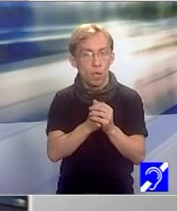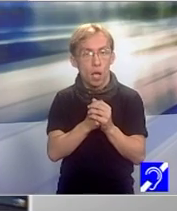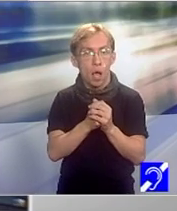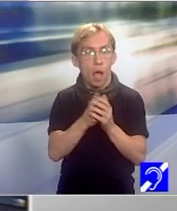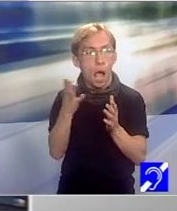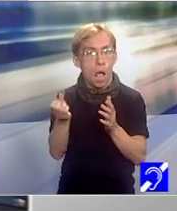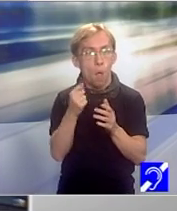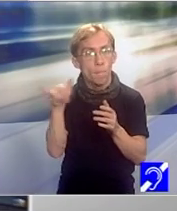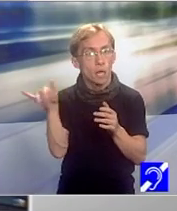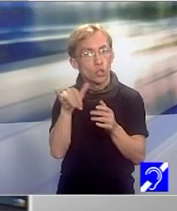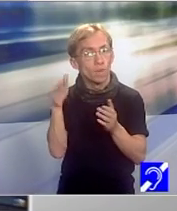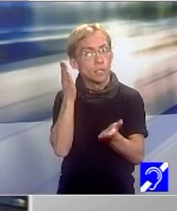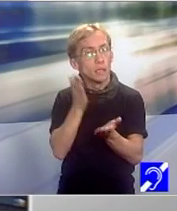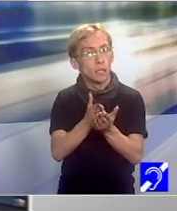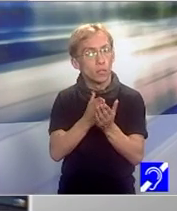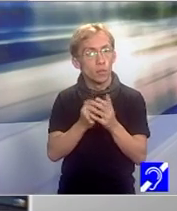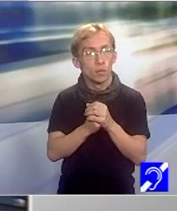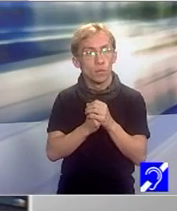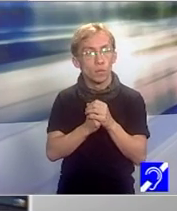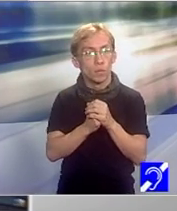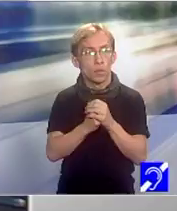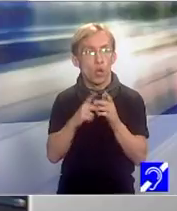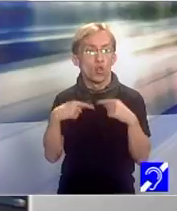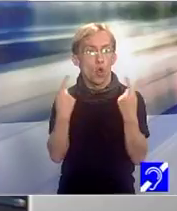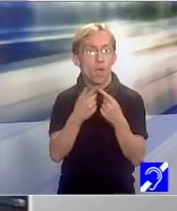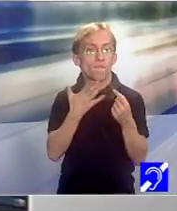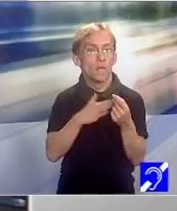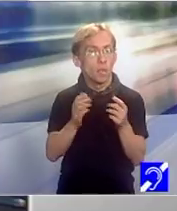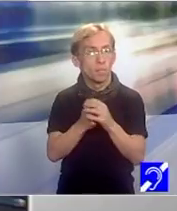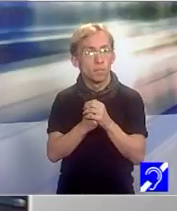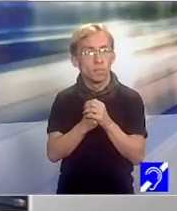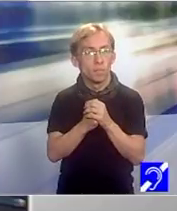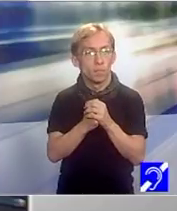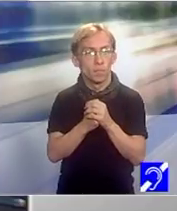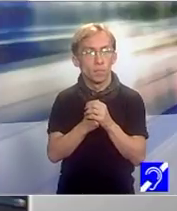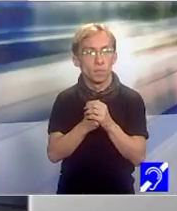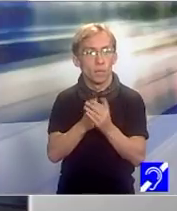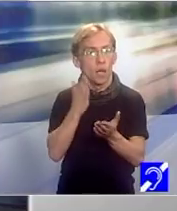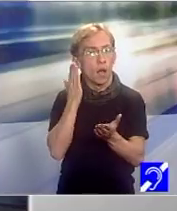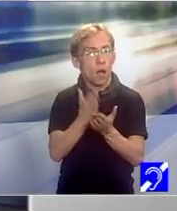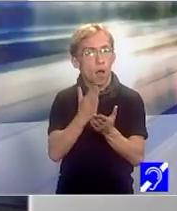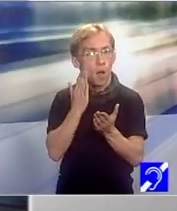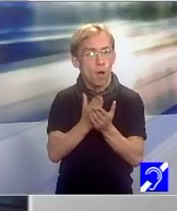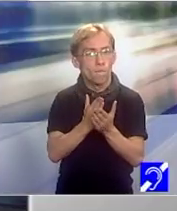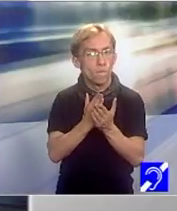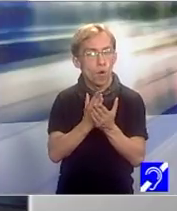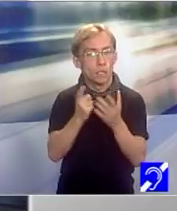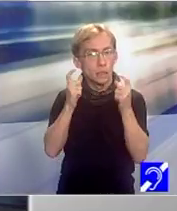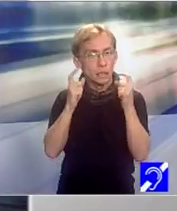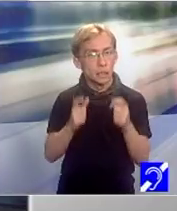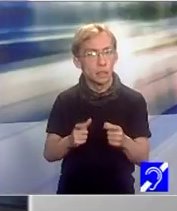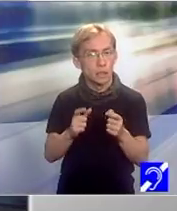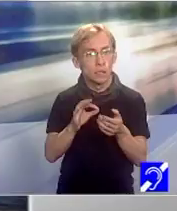cineva care decide doar pentru o singură persoană, spune: noi vrem ca voi, deci ok, n-a fost... Am fost pus în situația de a scrie